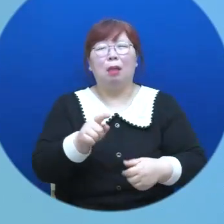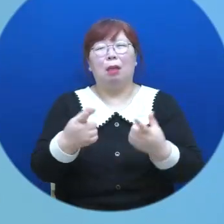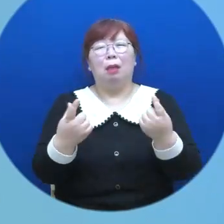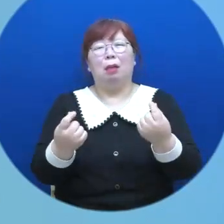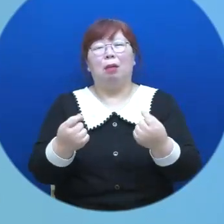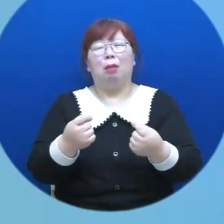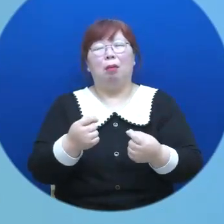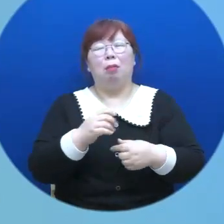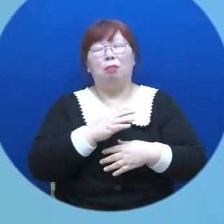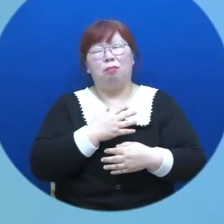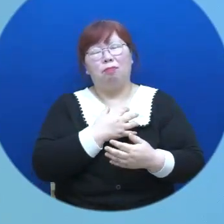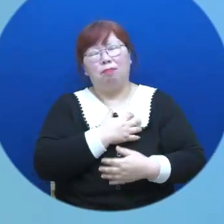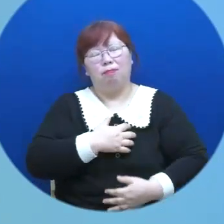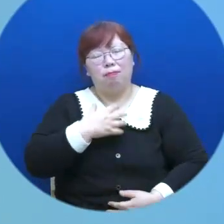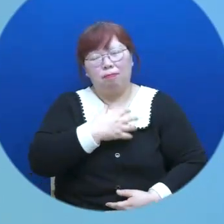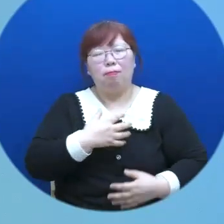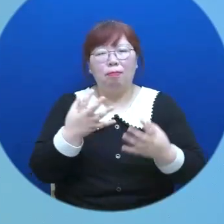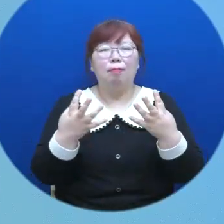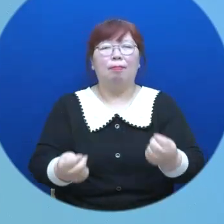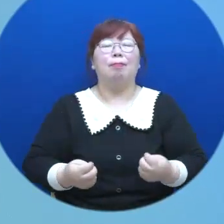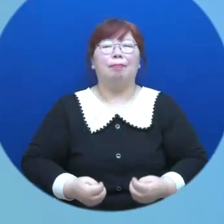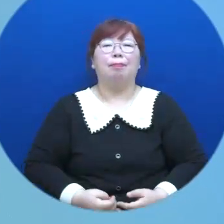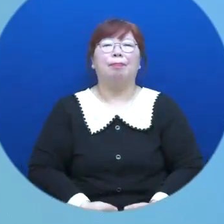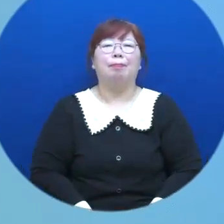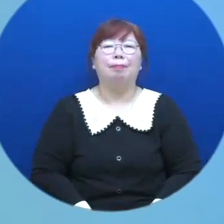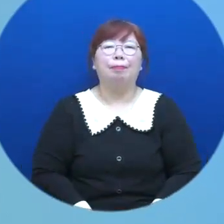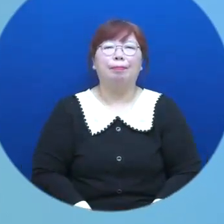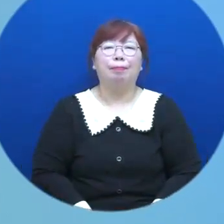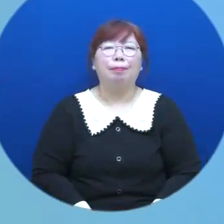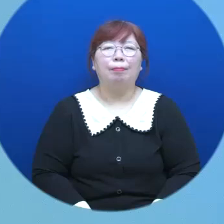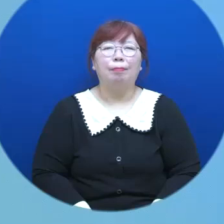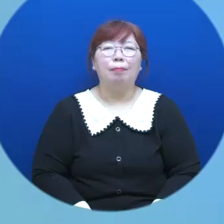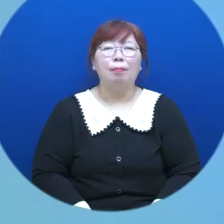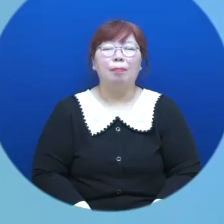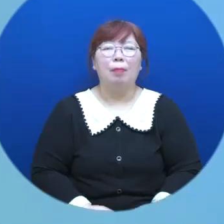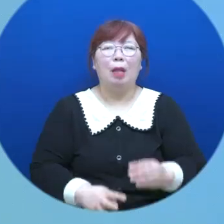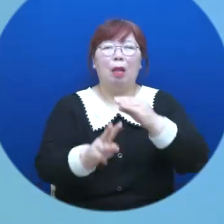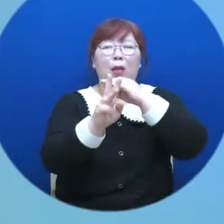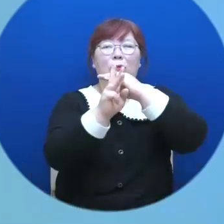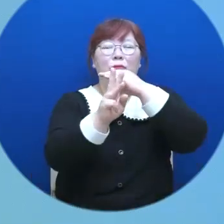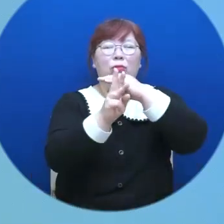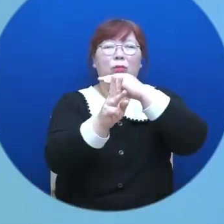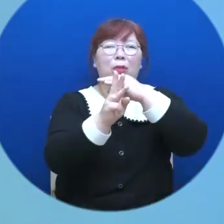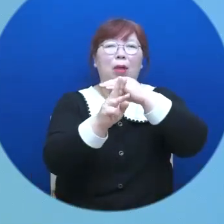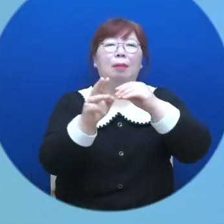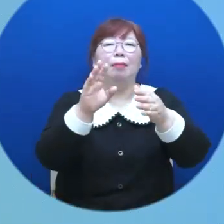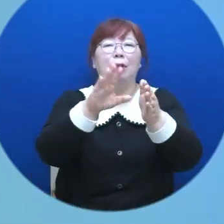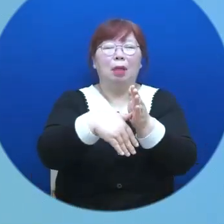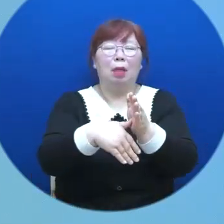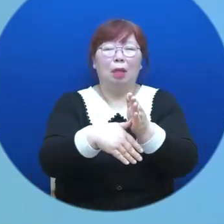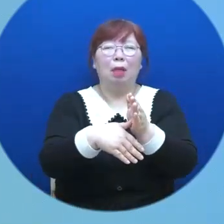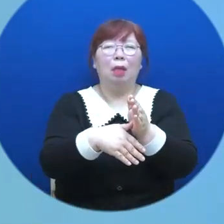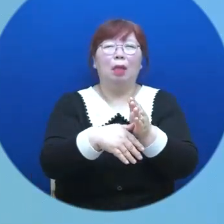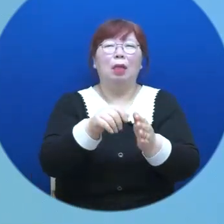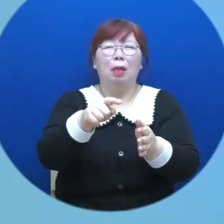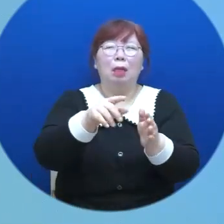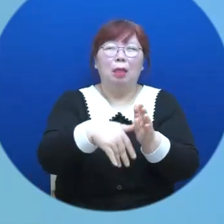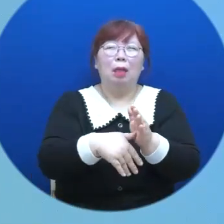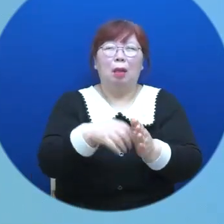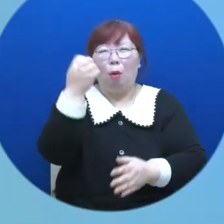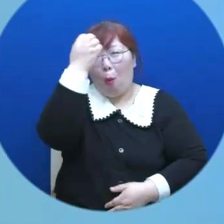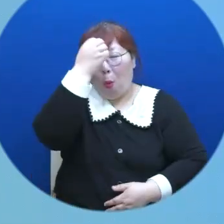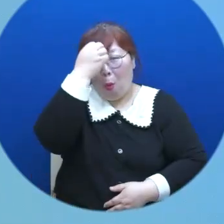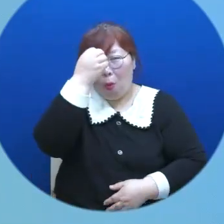불안에 나날을 보냈었다라고 말해요. 중3 때 당신은 연합고사로